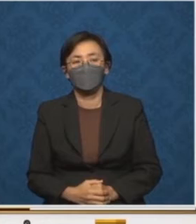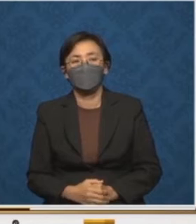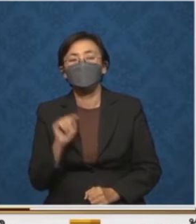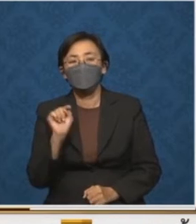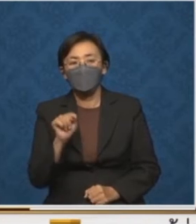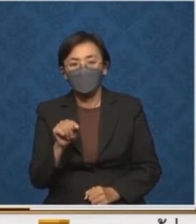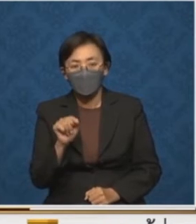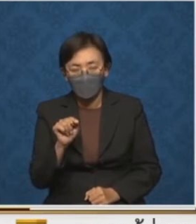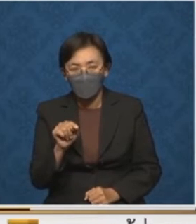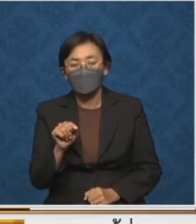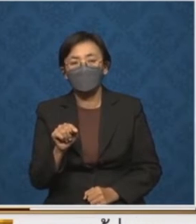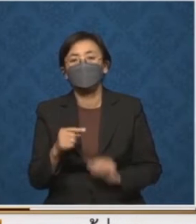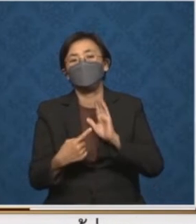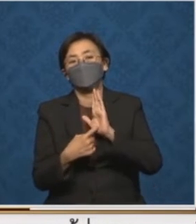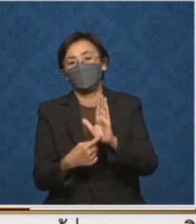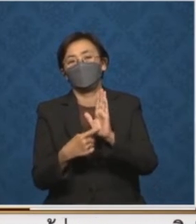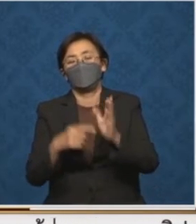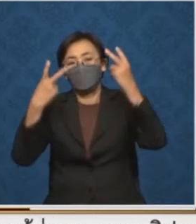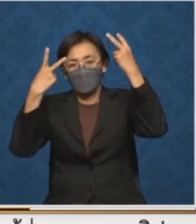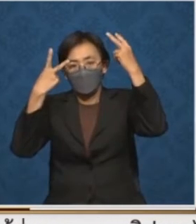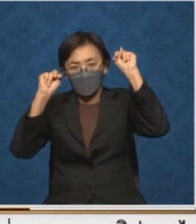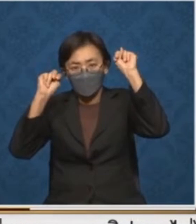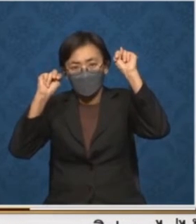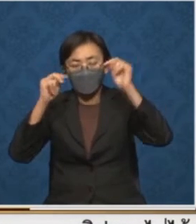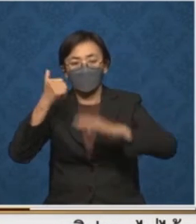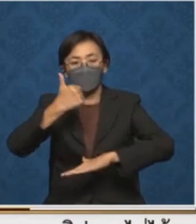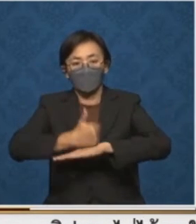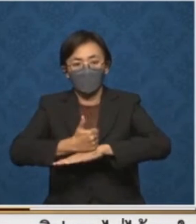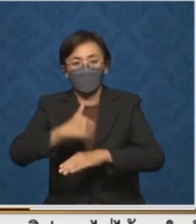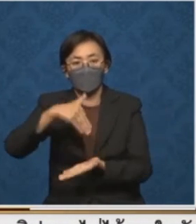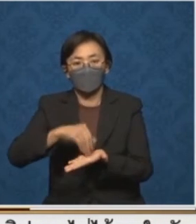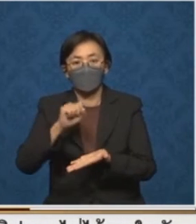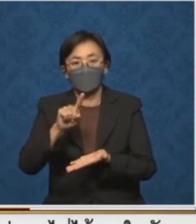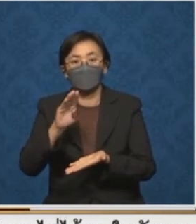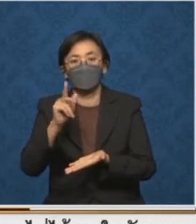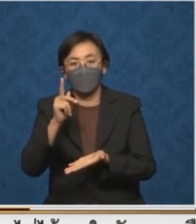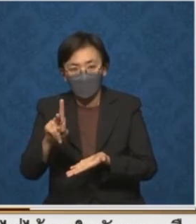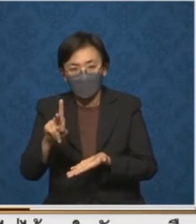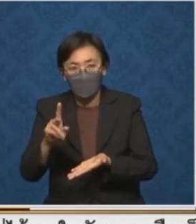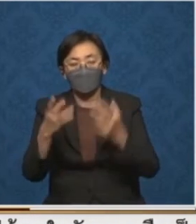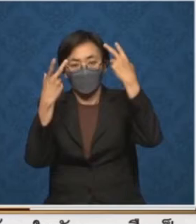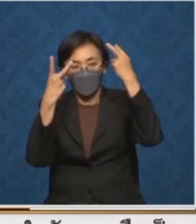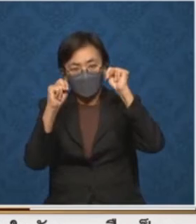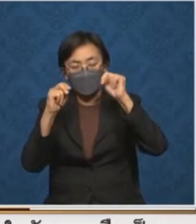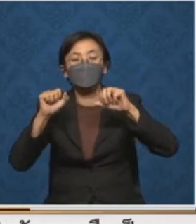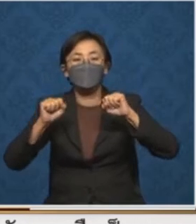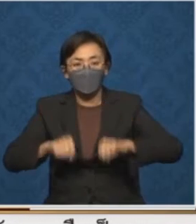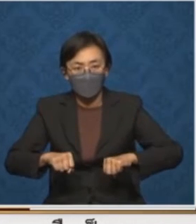หมอรามา 640 คนลงชื่อกับอกว่าไม่ได้ผลครับ604 คน